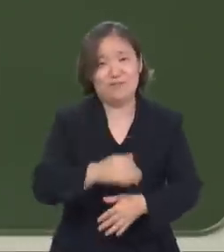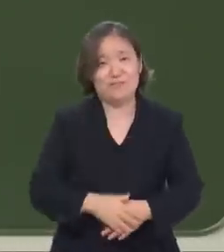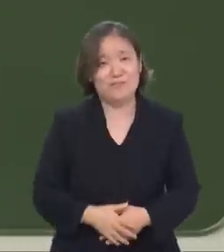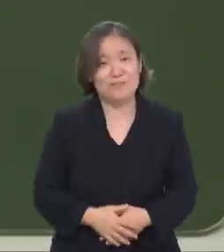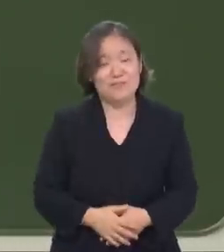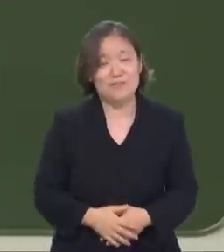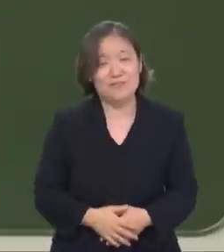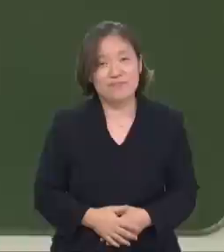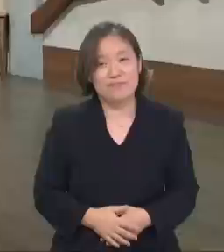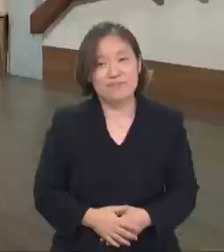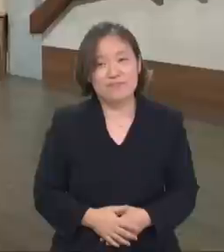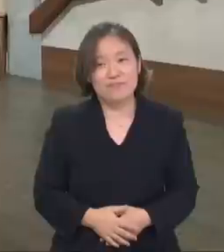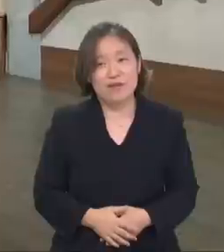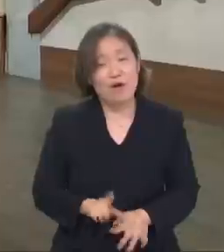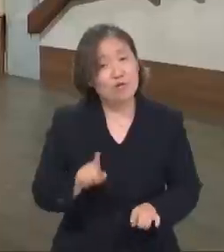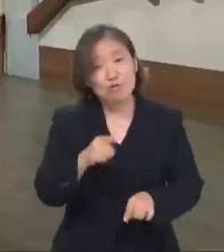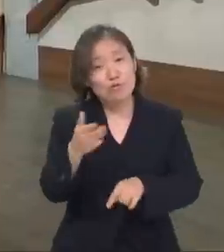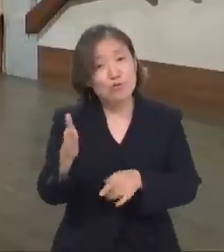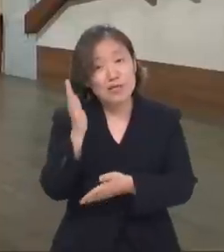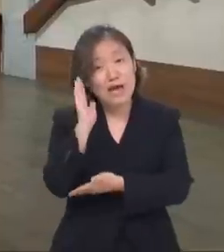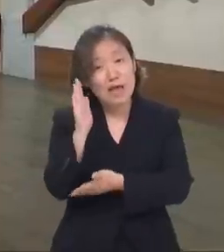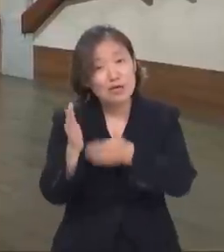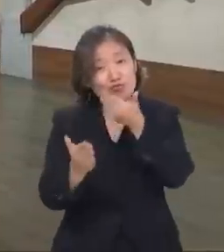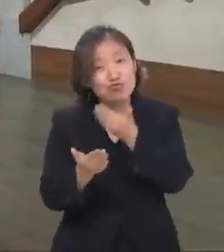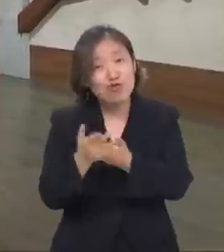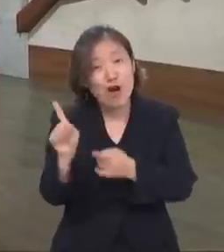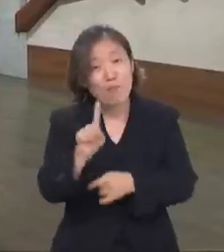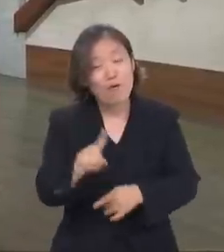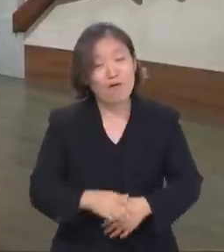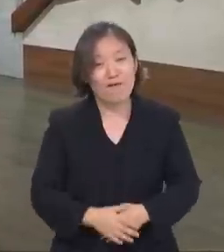있습니다 여기서 이제 중요한게